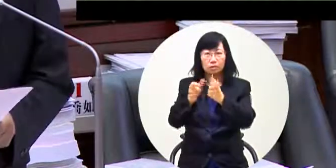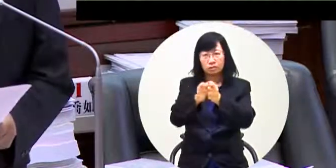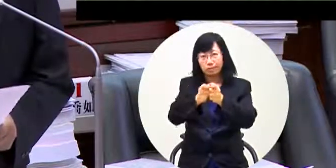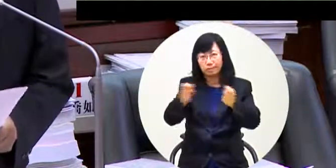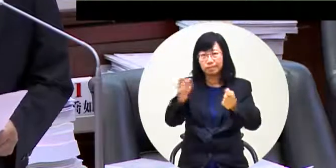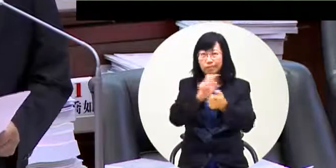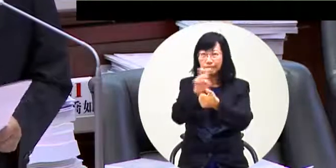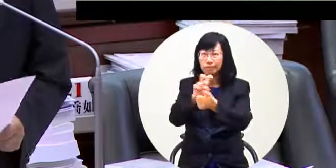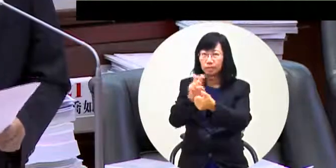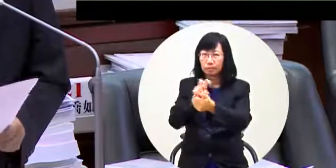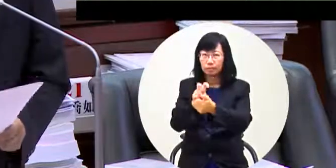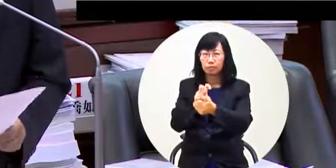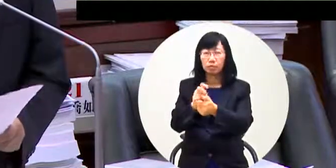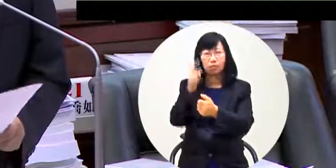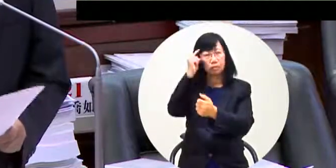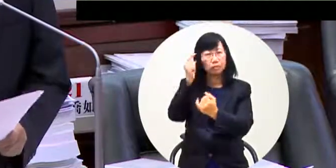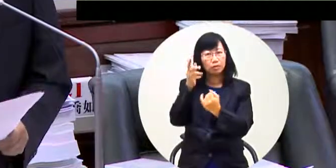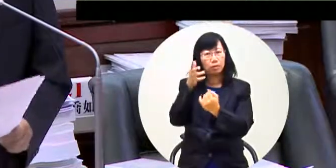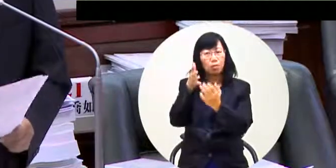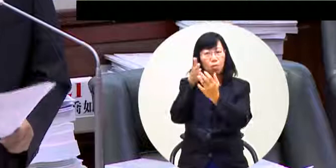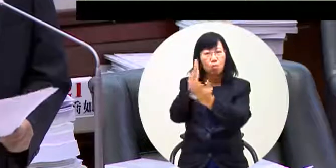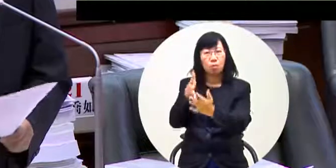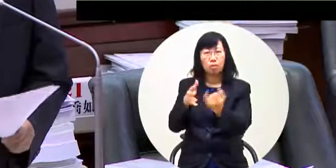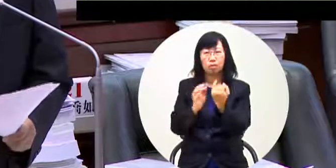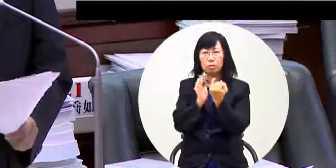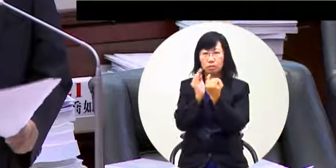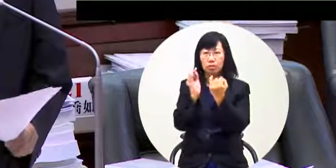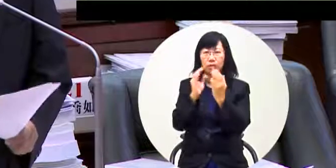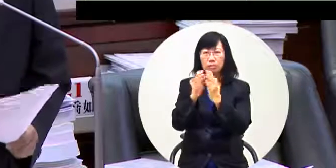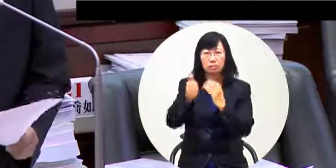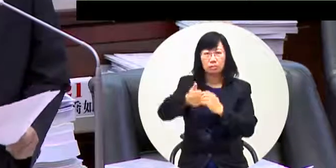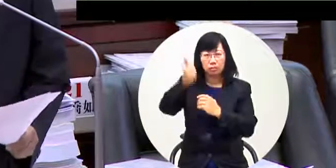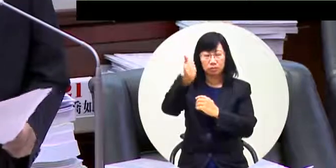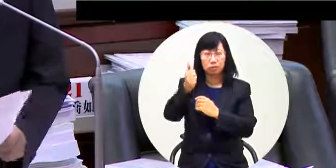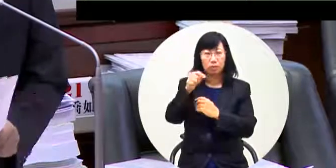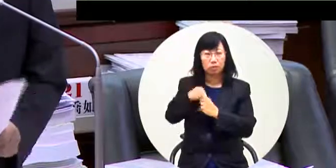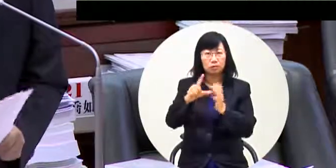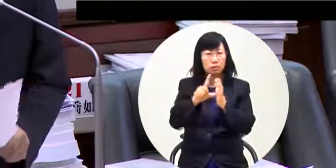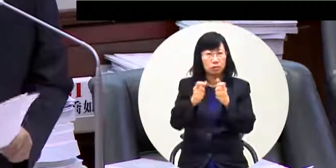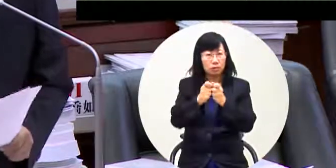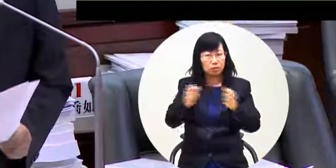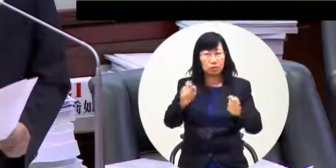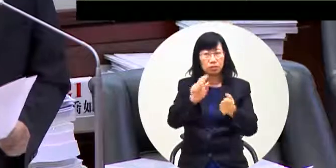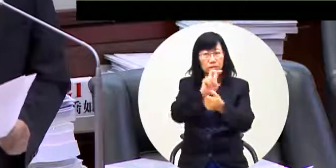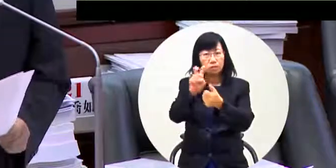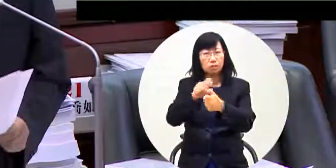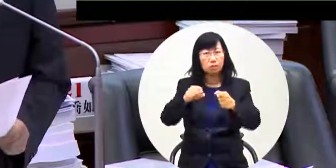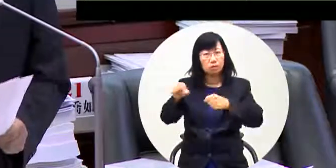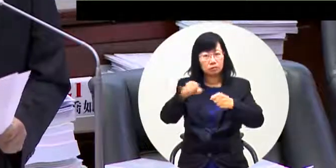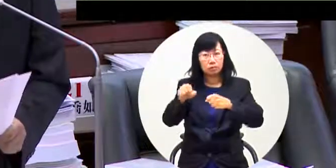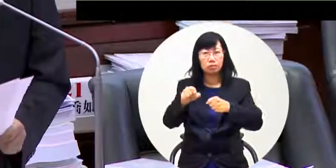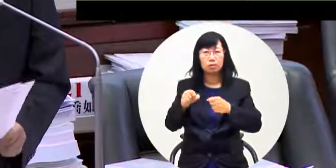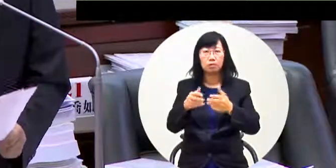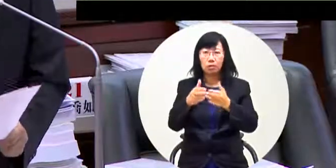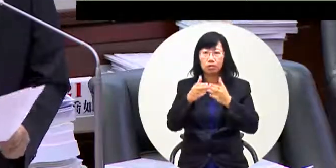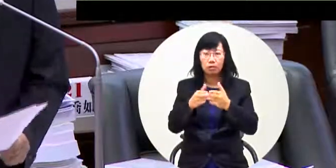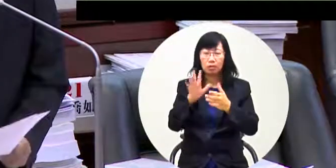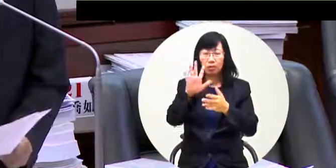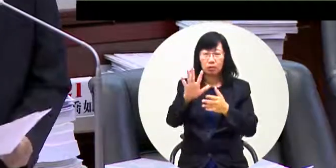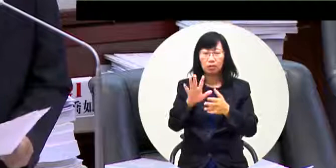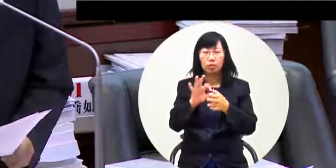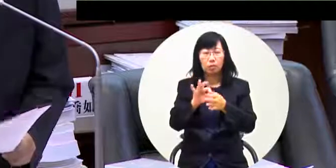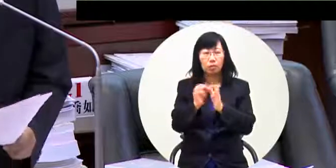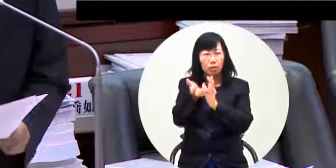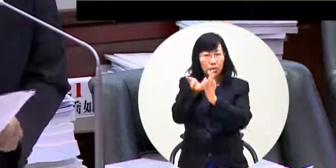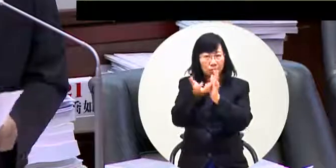的长照的计划已经不是都已经都有，这个应该是建制是在前瞻计划里面的提案